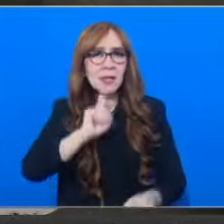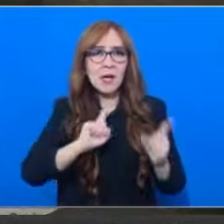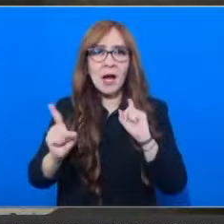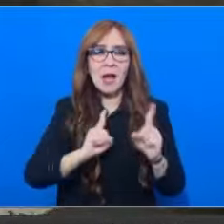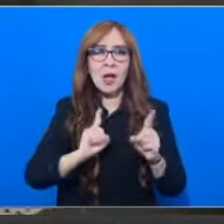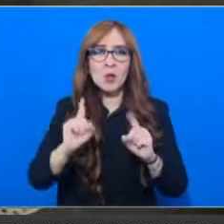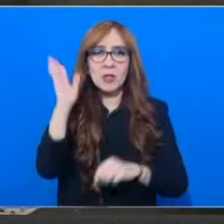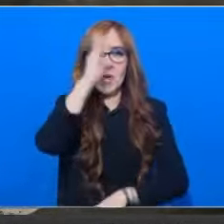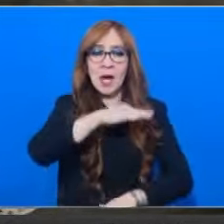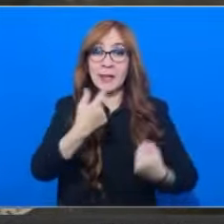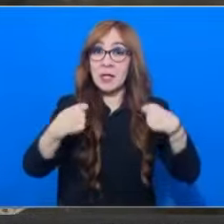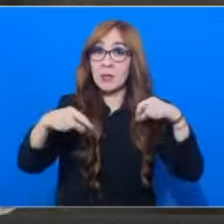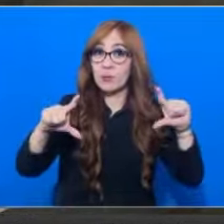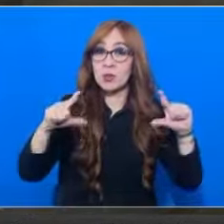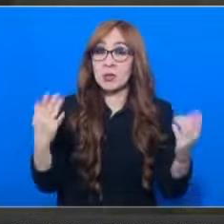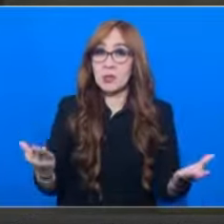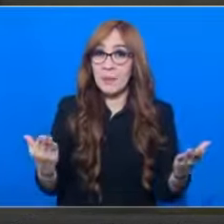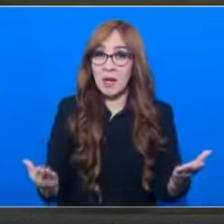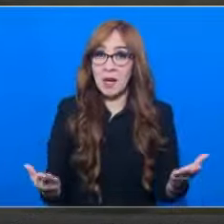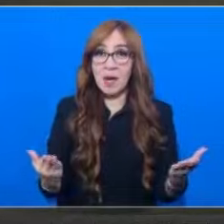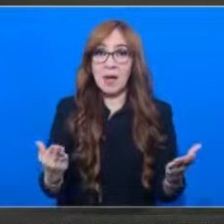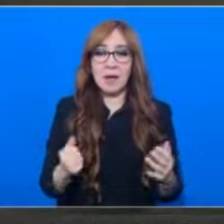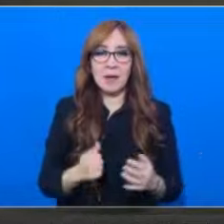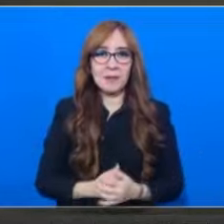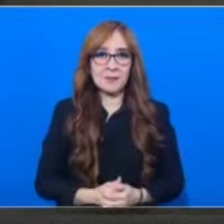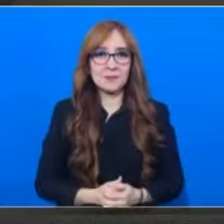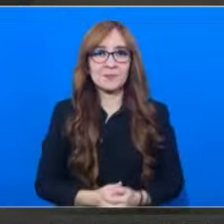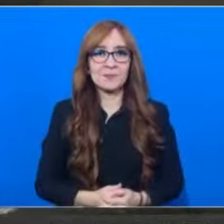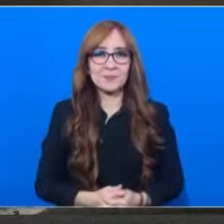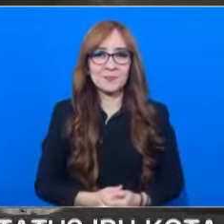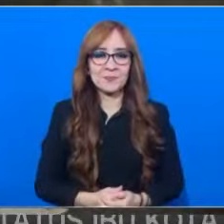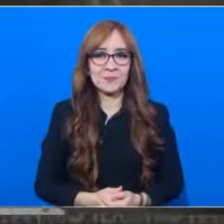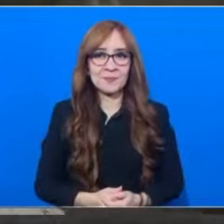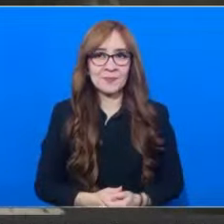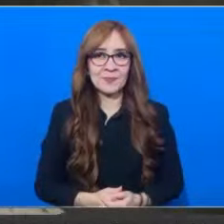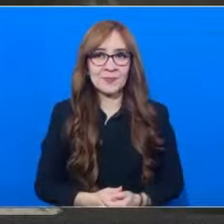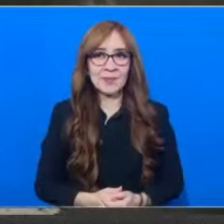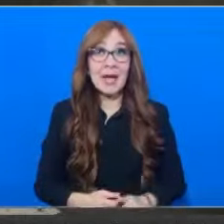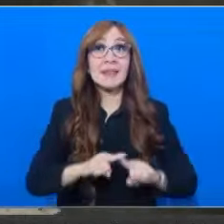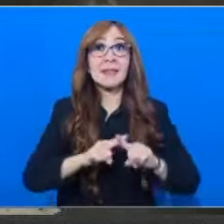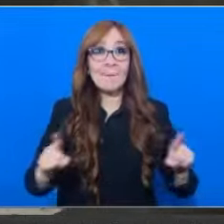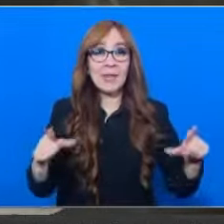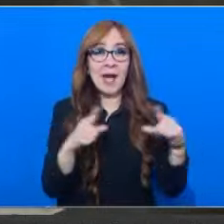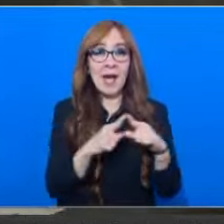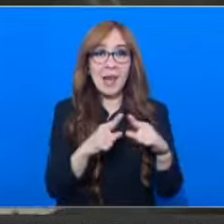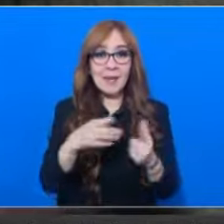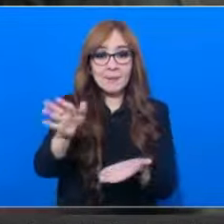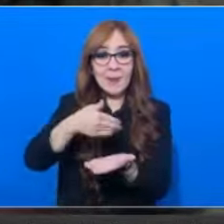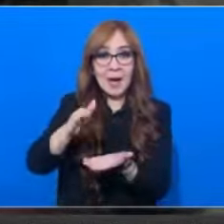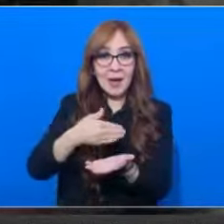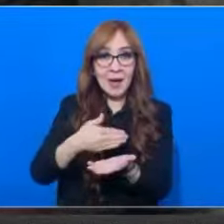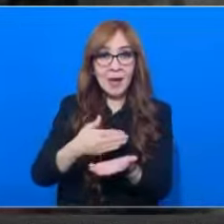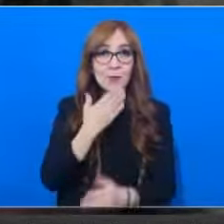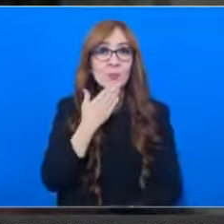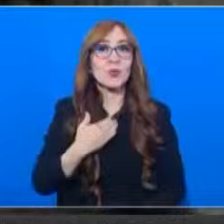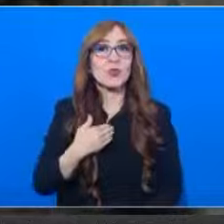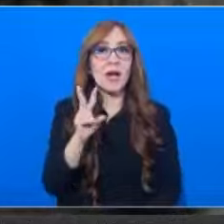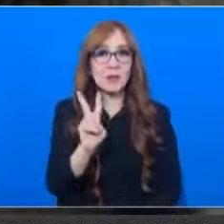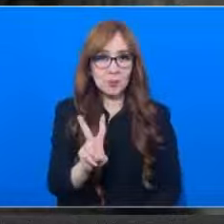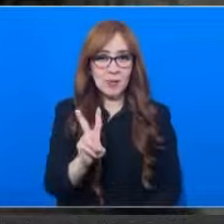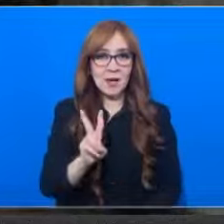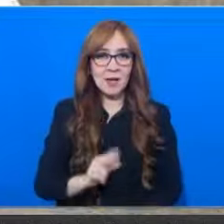bisa dalam satu kali itu bisa puluhan mungkin ya, Teh? Ininya panggangannya ada dua. Panggangannya ada dua, waduh.